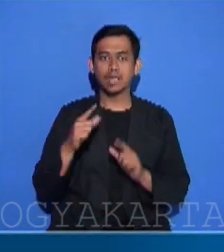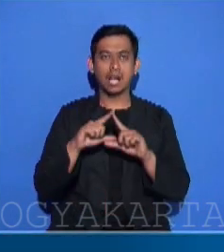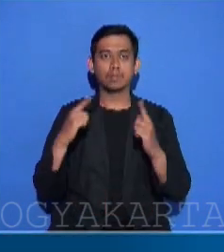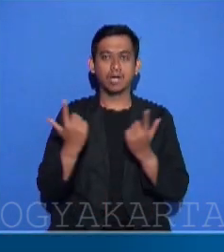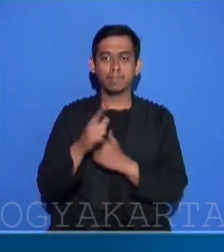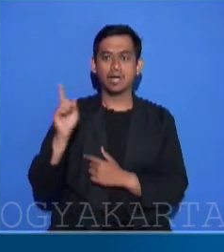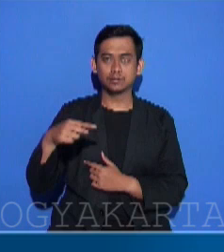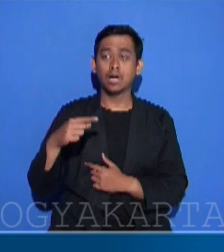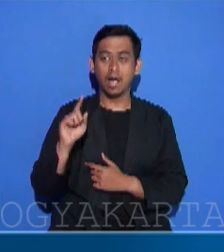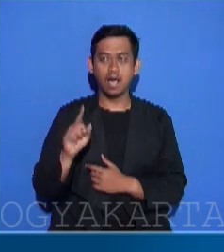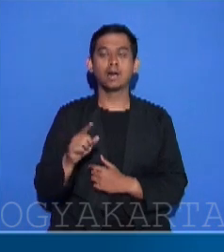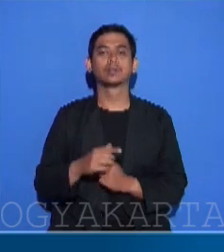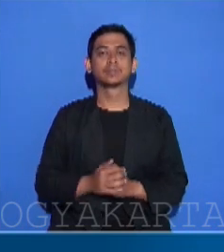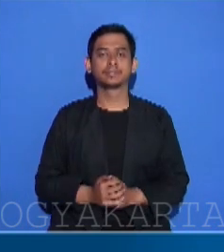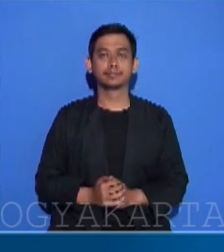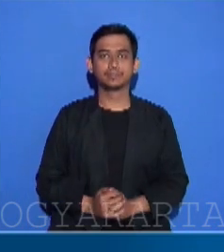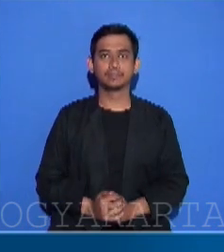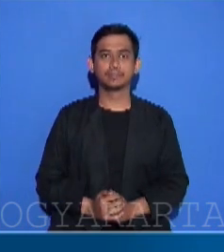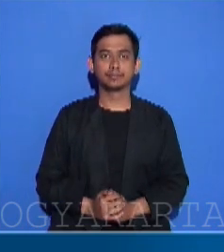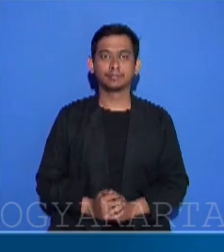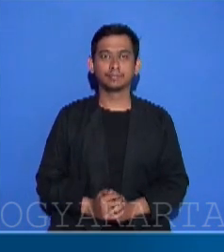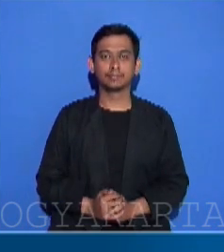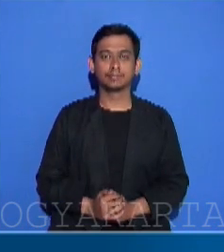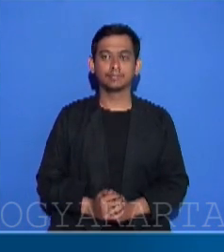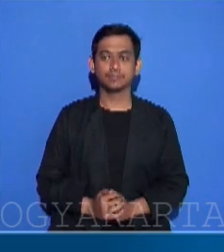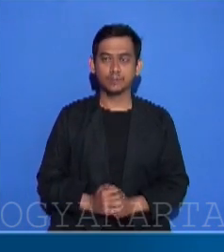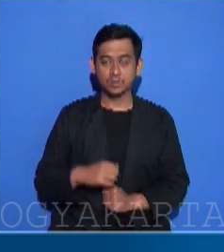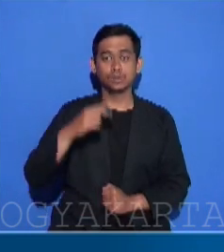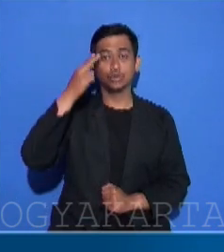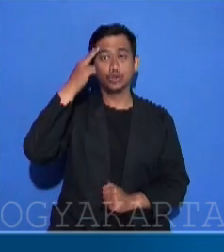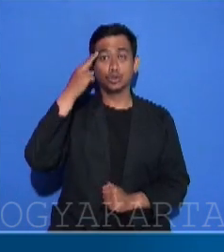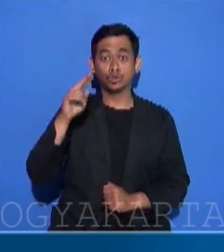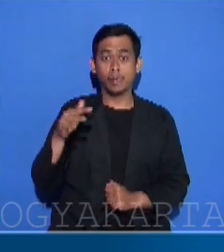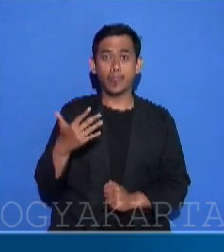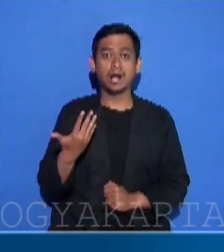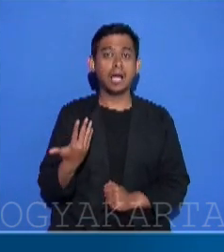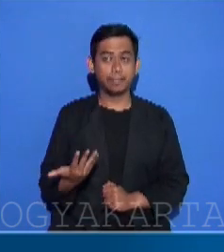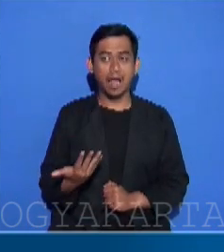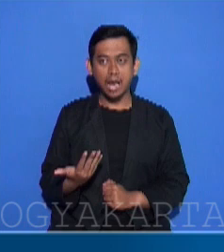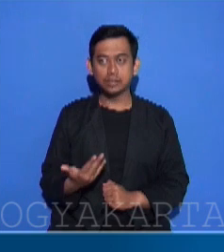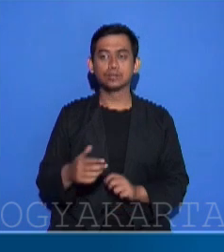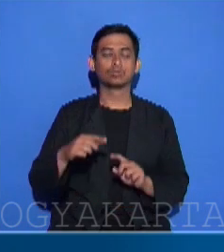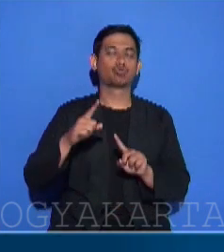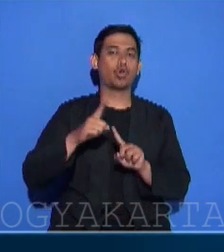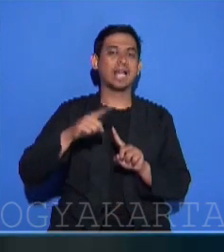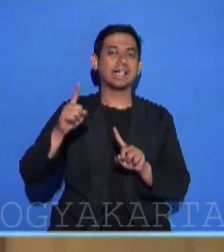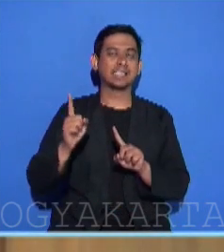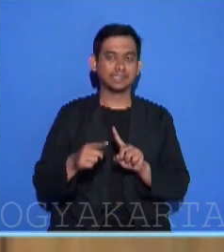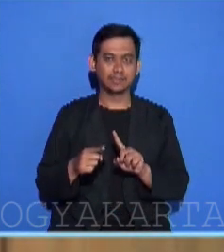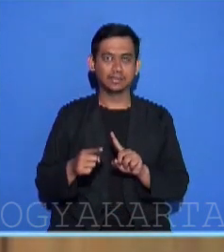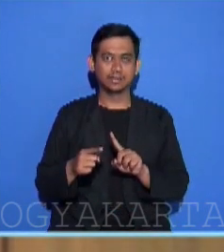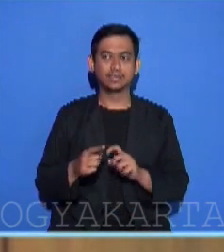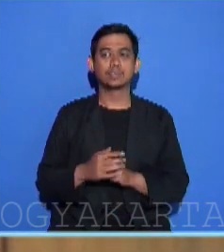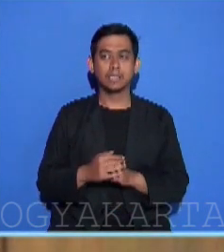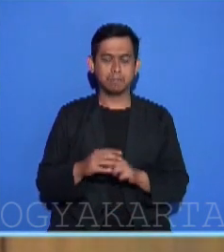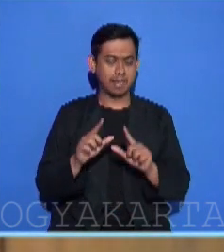kami memiliki ini standar interpretasi untuk kami melakukan tugas-tugas sebagai